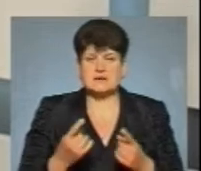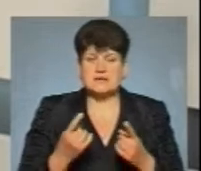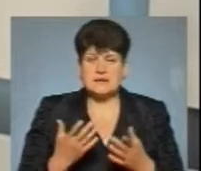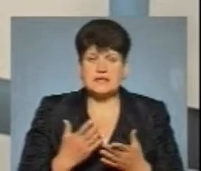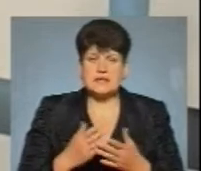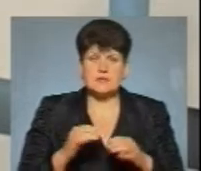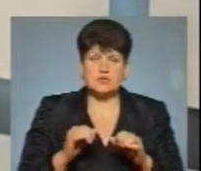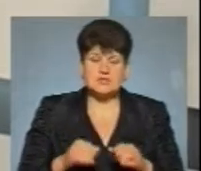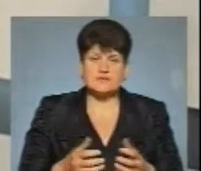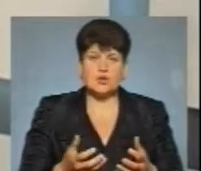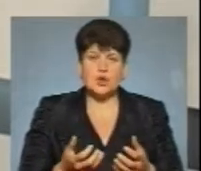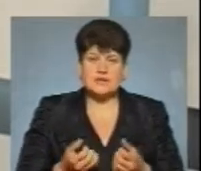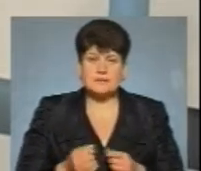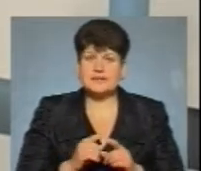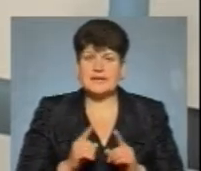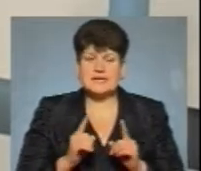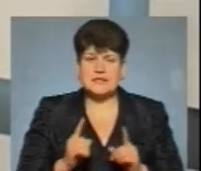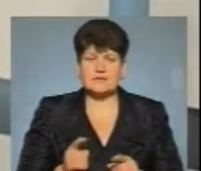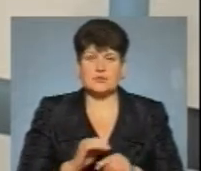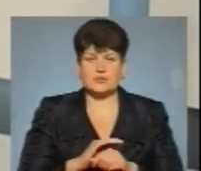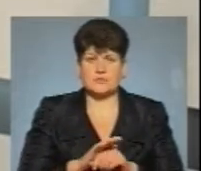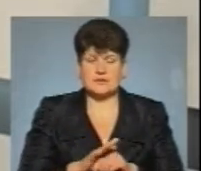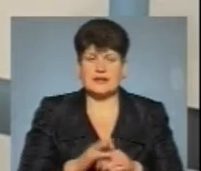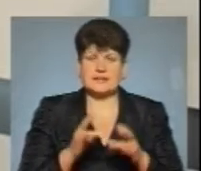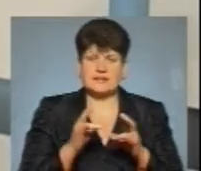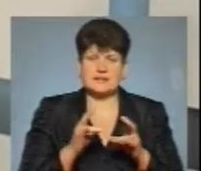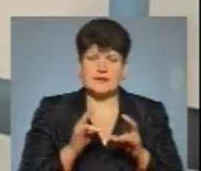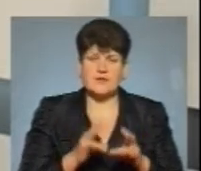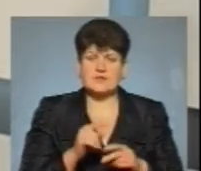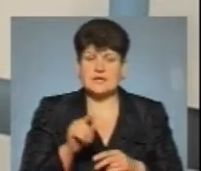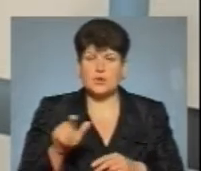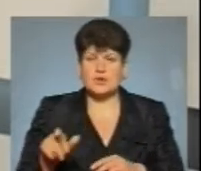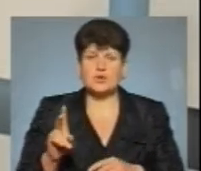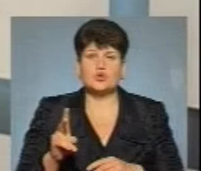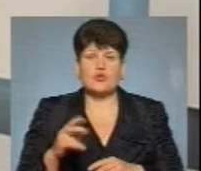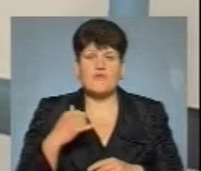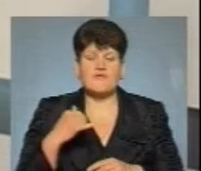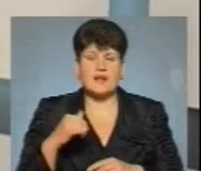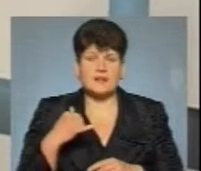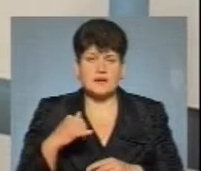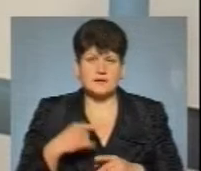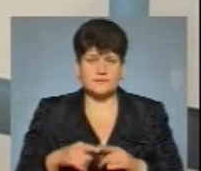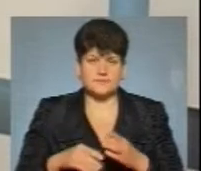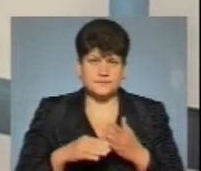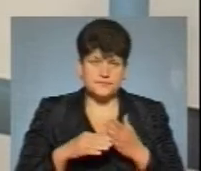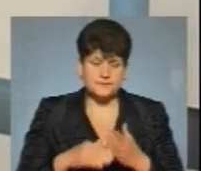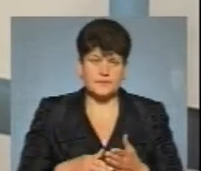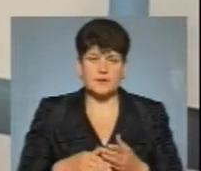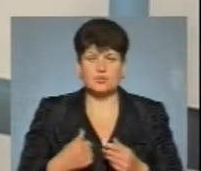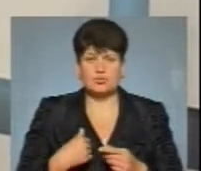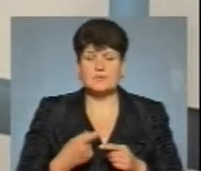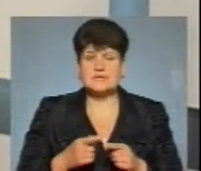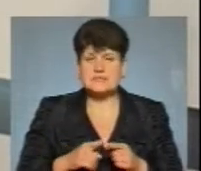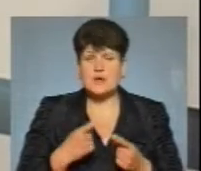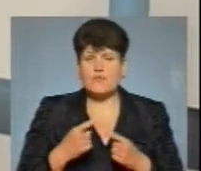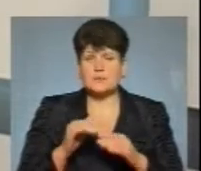можливість, скажімо так, отримати не тільки від COVID-19, і травми від тих людей, які викликають екстрену медичну допомогу. Тому ми це говоримо на